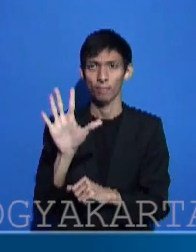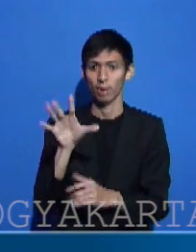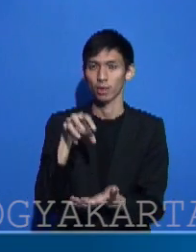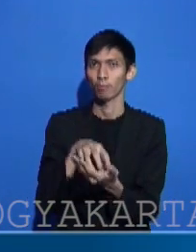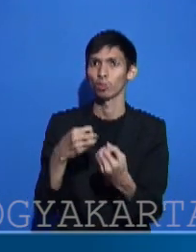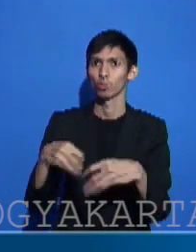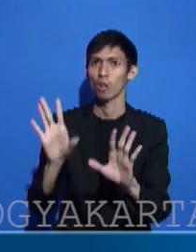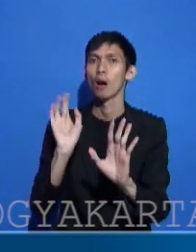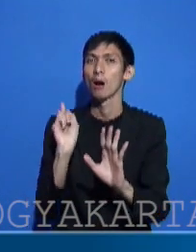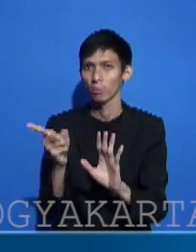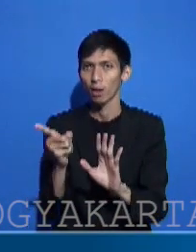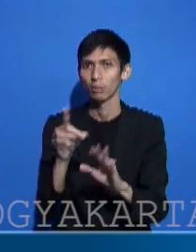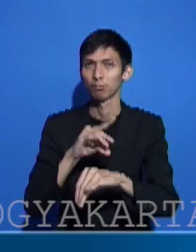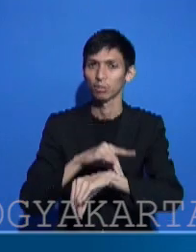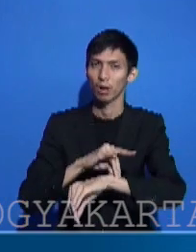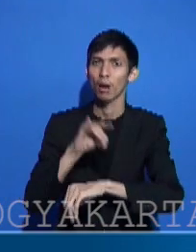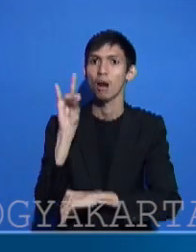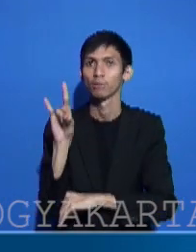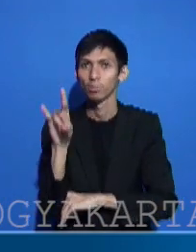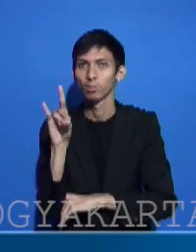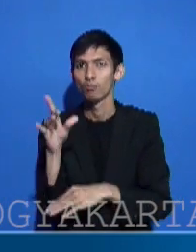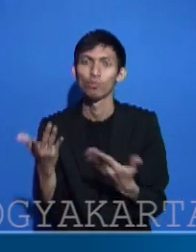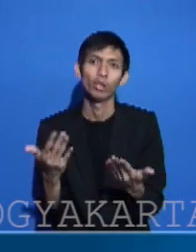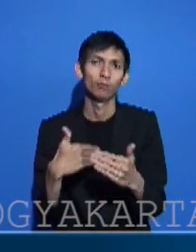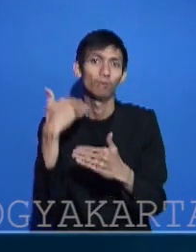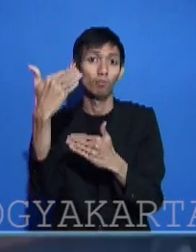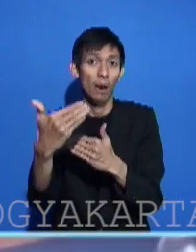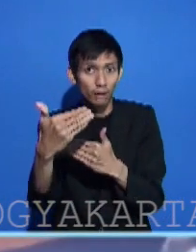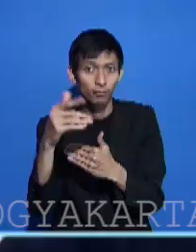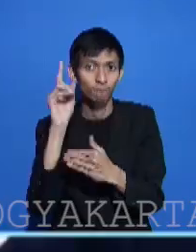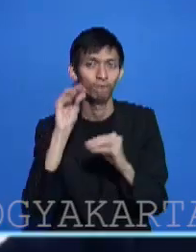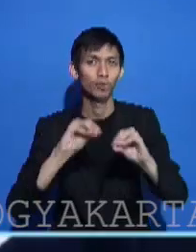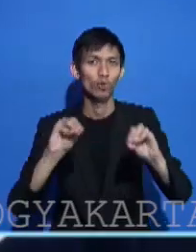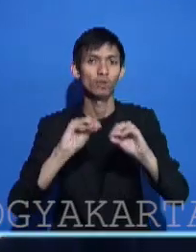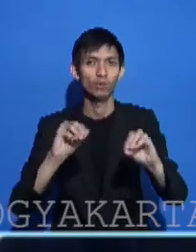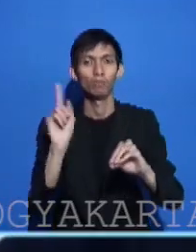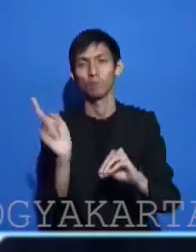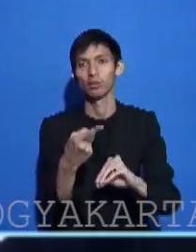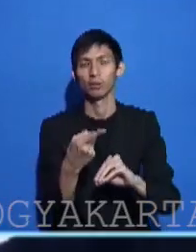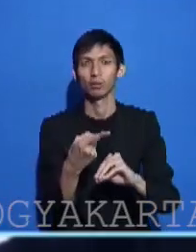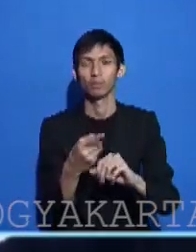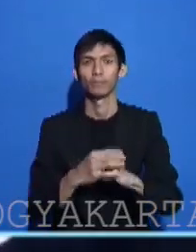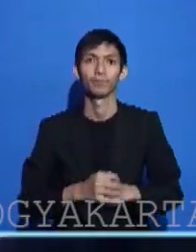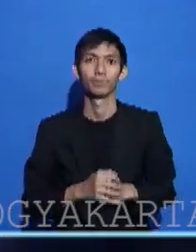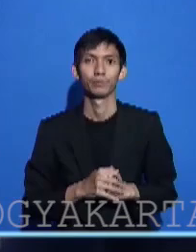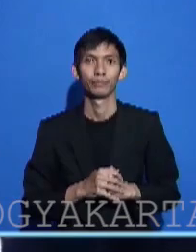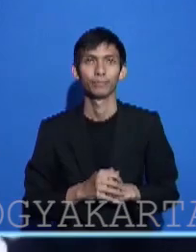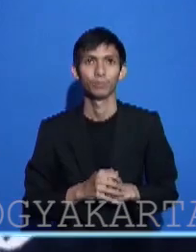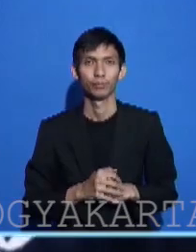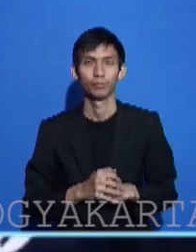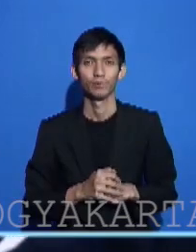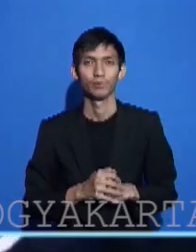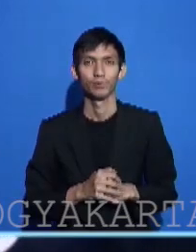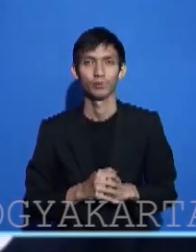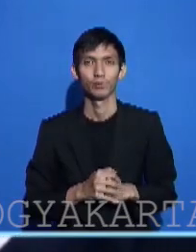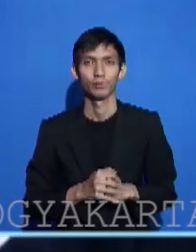anjing. Rencananya akan dilakukan penindakan humanis dengan memberikan edukasi. Semua tim investigator dari Polisi Republik Indonesia